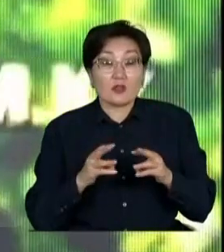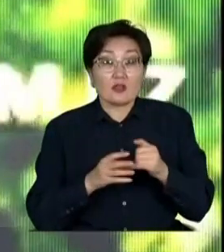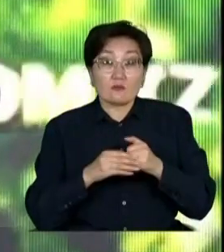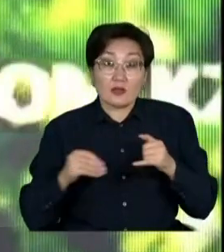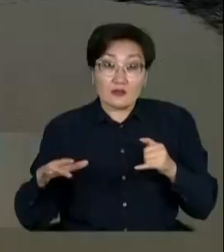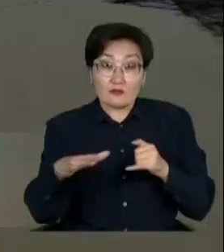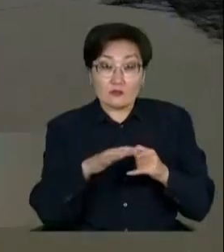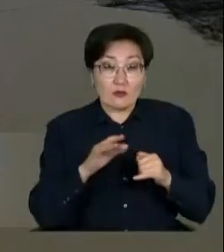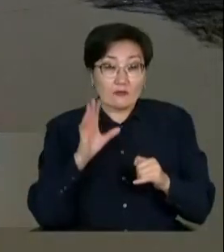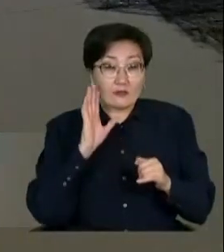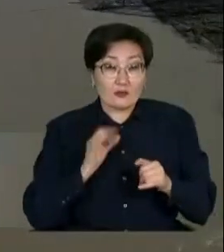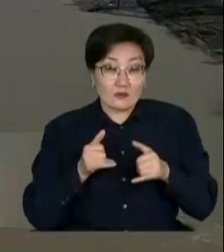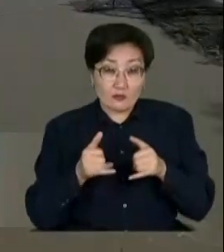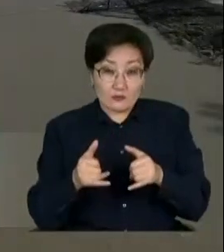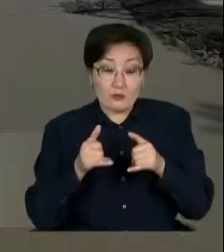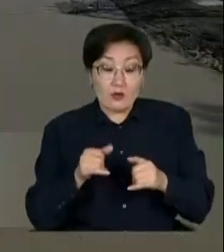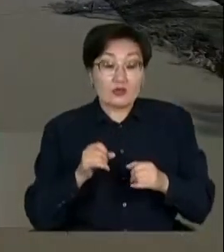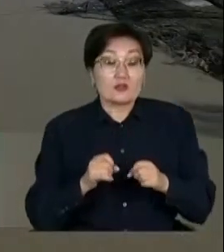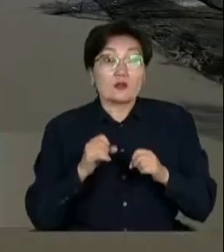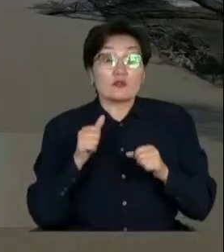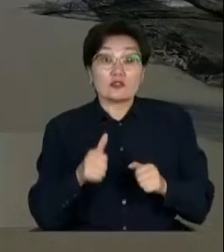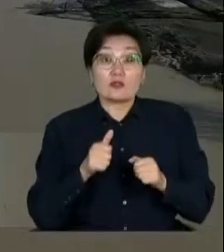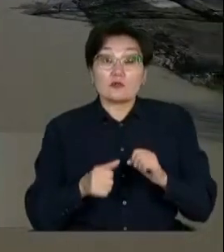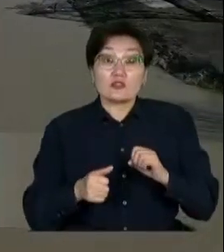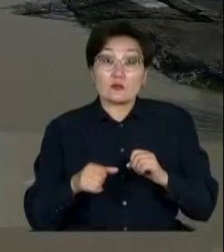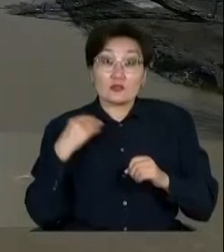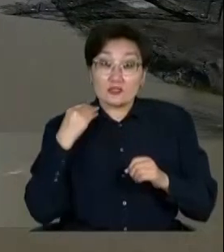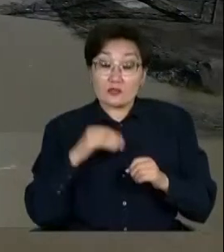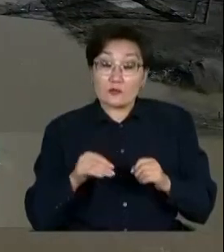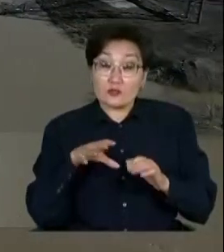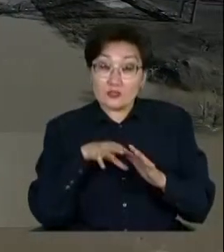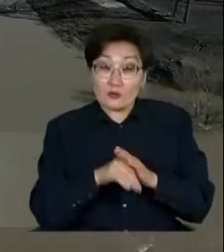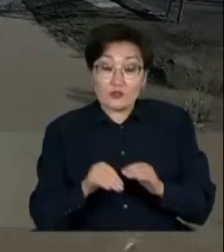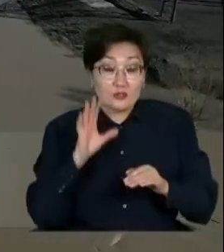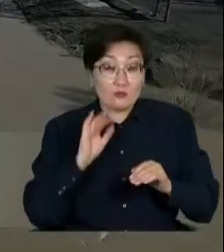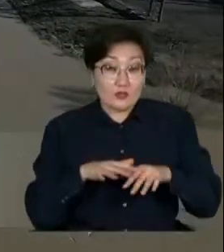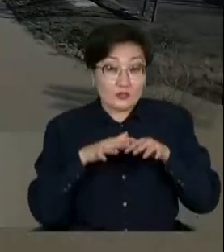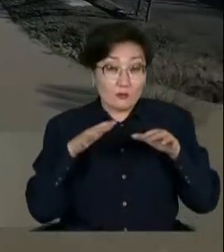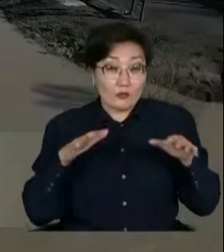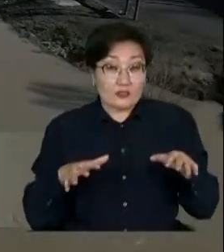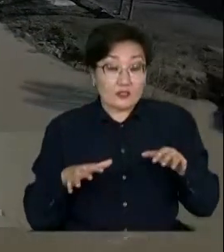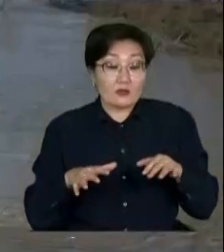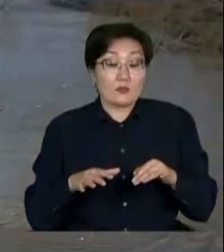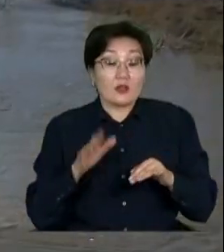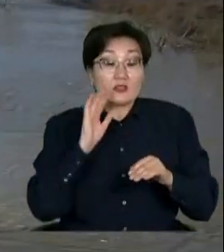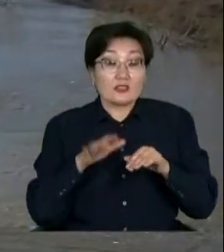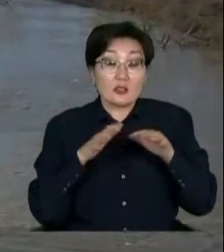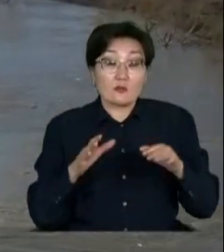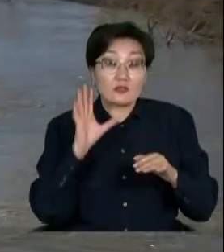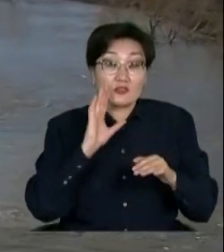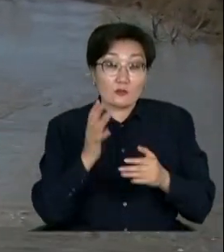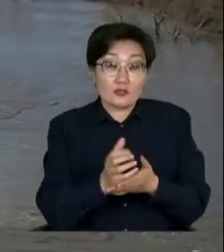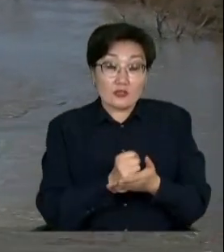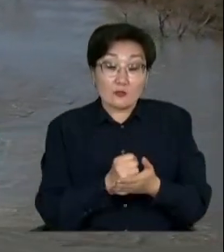поливной водой. Положительный эффект на водные запасы оказали паводки. За время разгула стихии в водохранилище